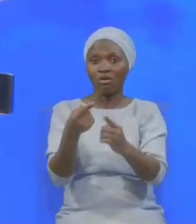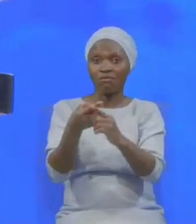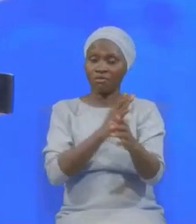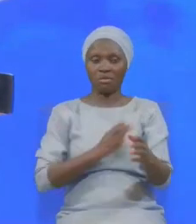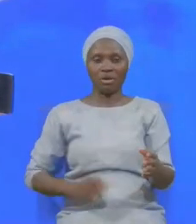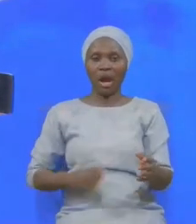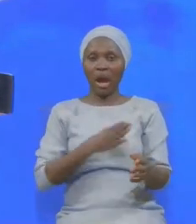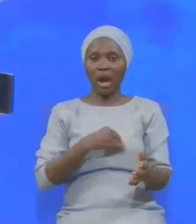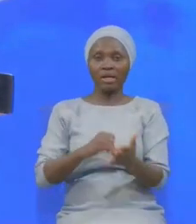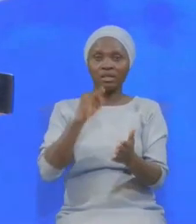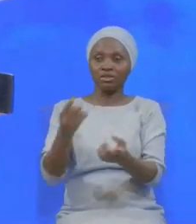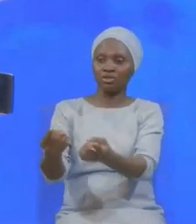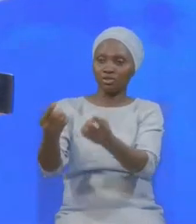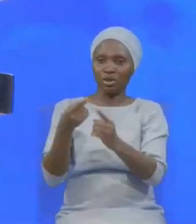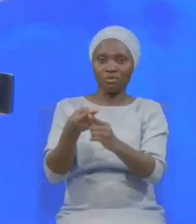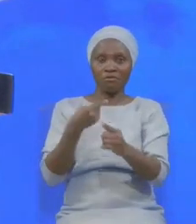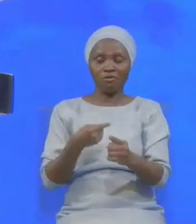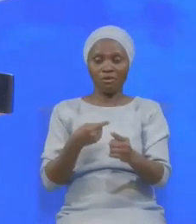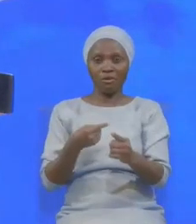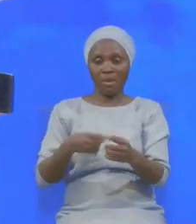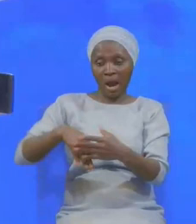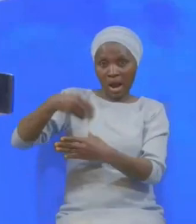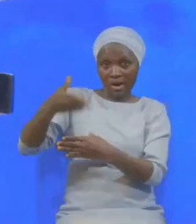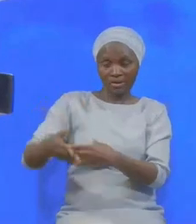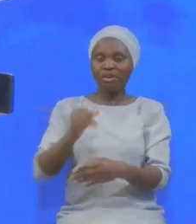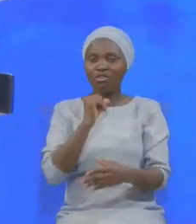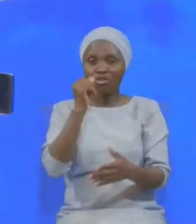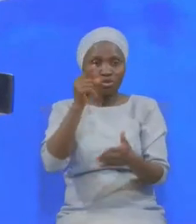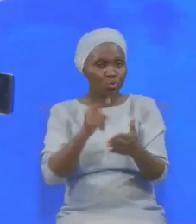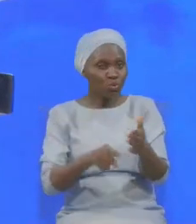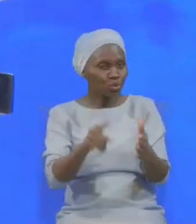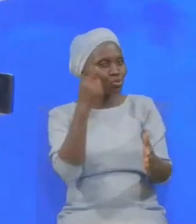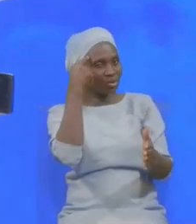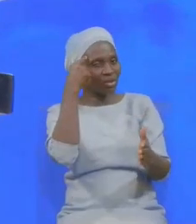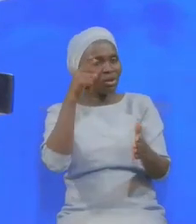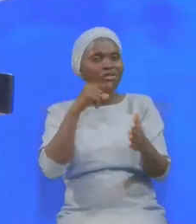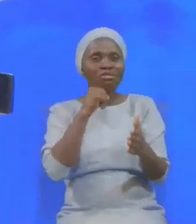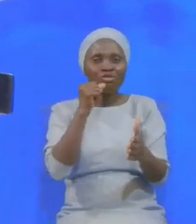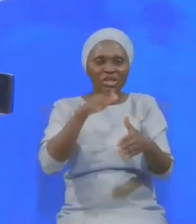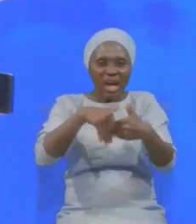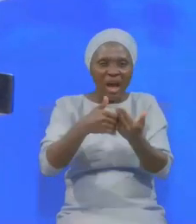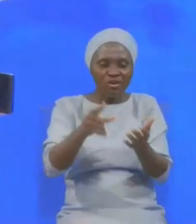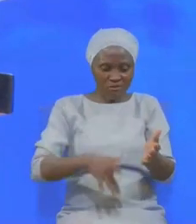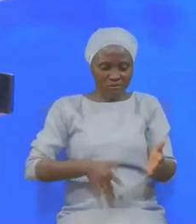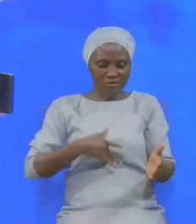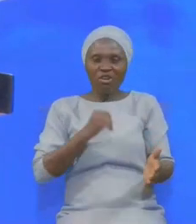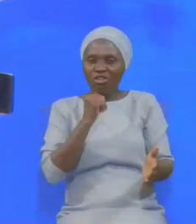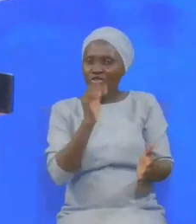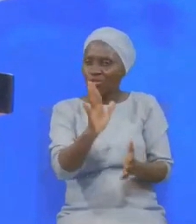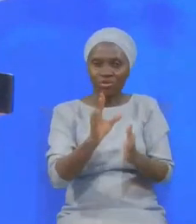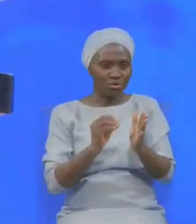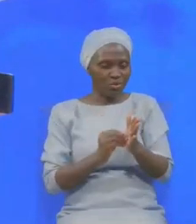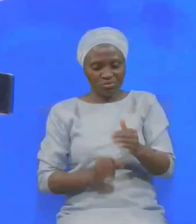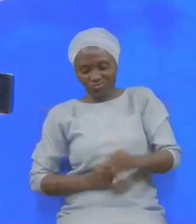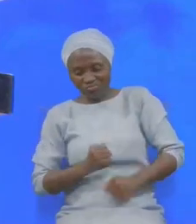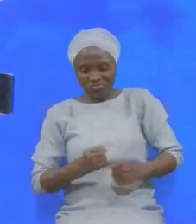dehors, ce n'est pas ce que vous sentez, ce n'est pas ce à quoi vous pensez, ce ne sont pas vos efforts, ce n'est